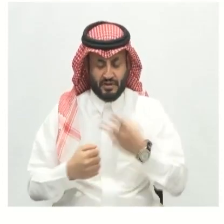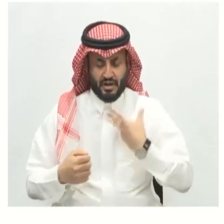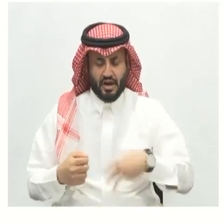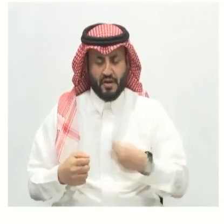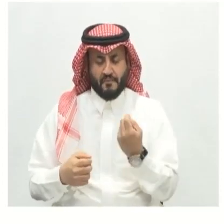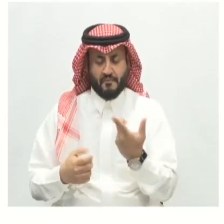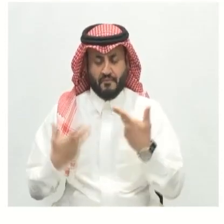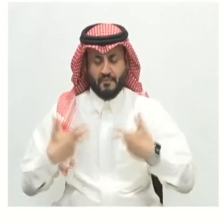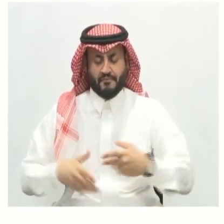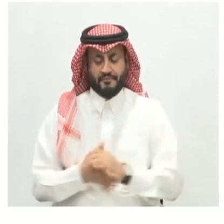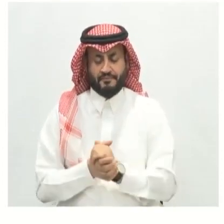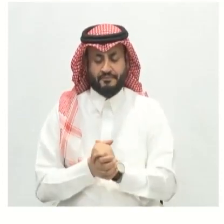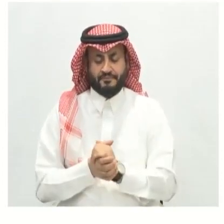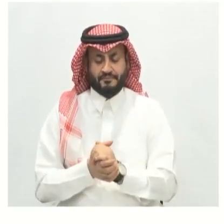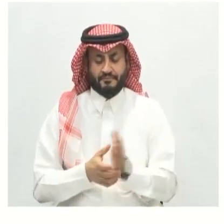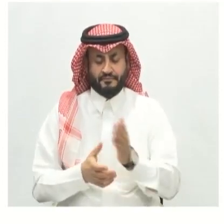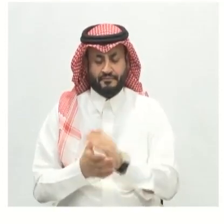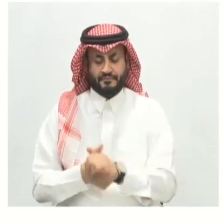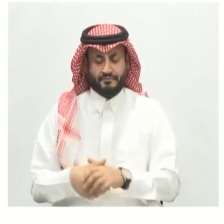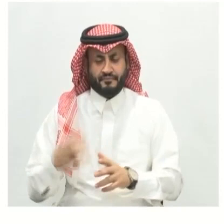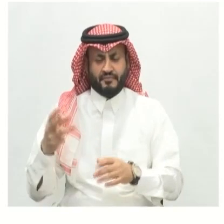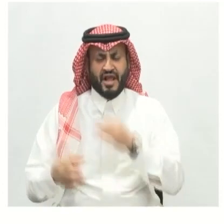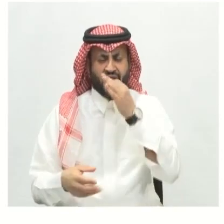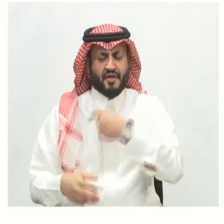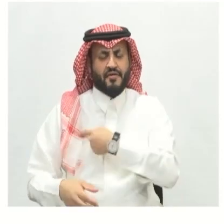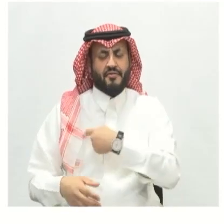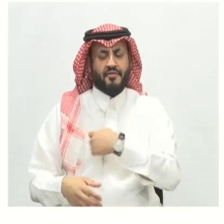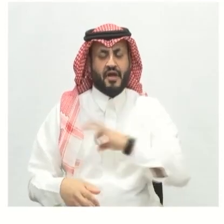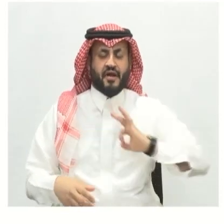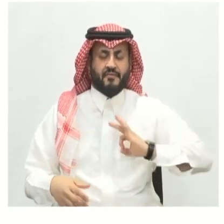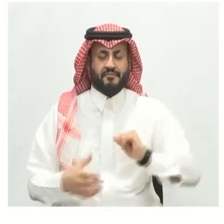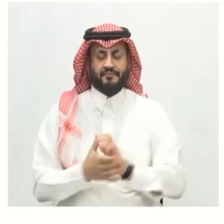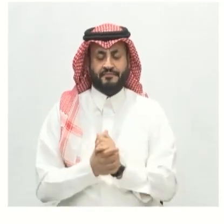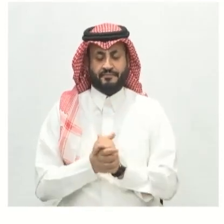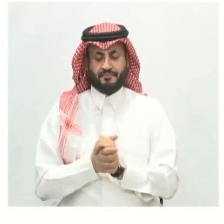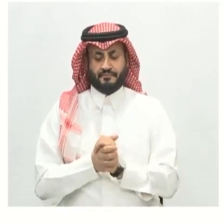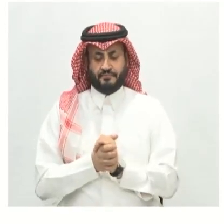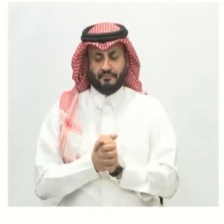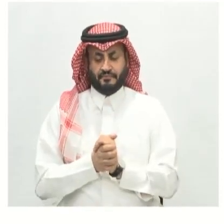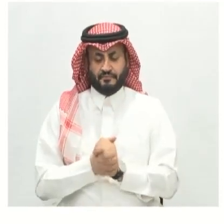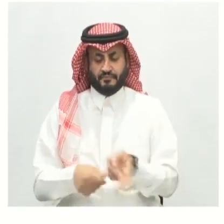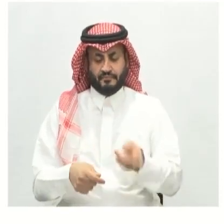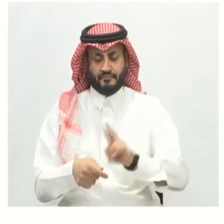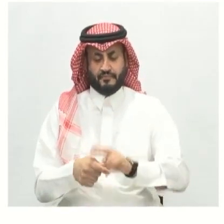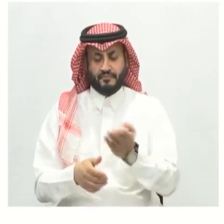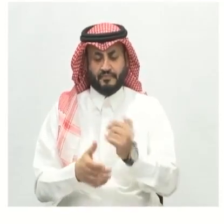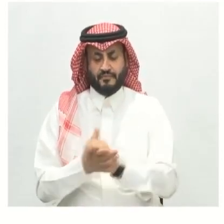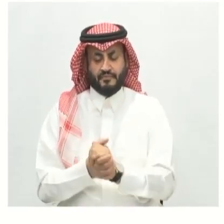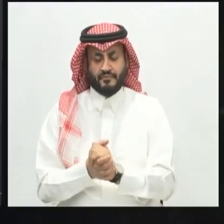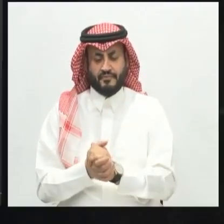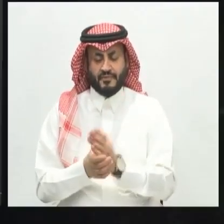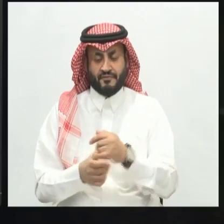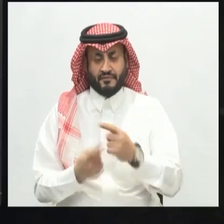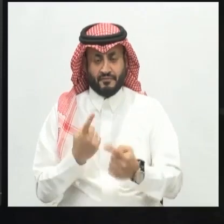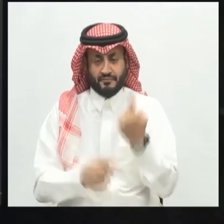التجمل باللبس اللائق تاسعا مناداه الناس باحب اسمائهم مره اخرى الاستئذان